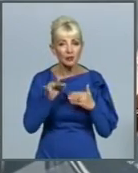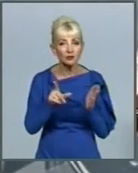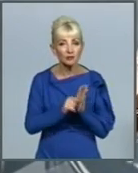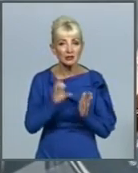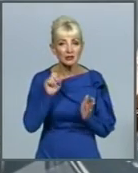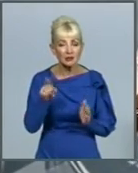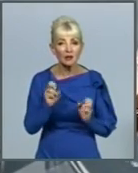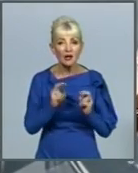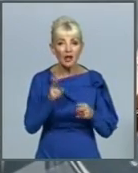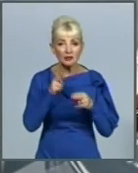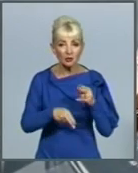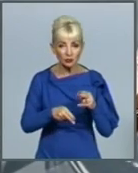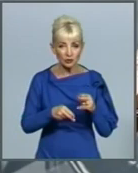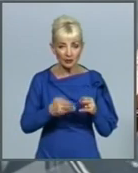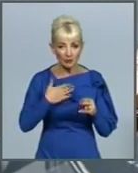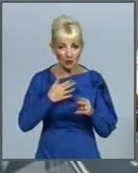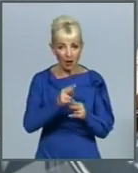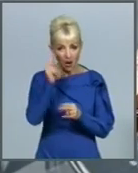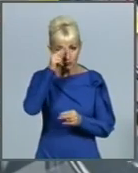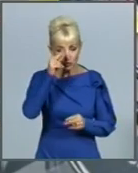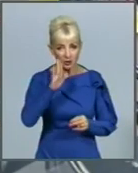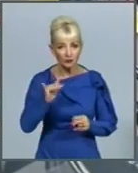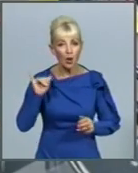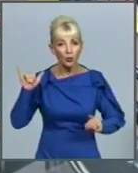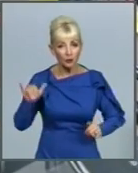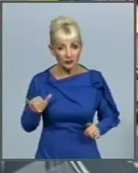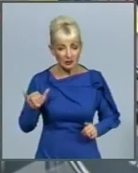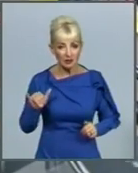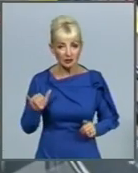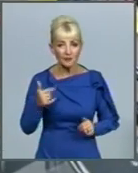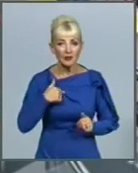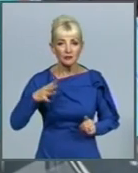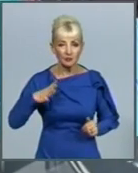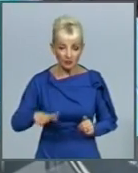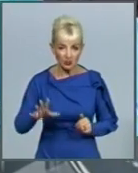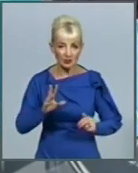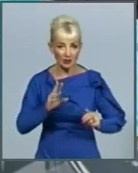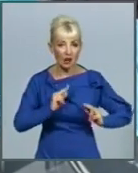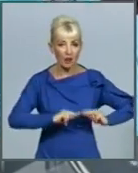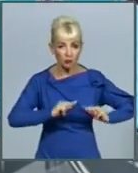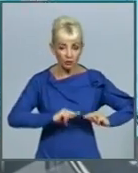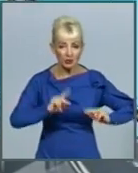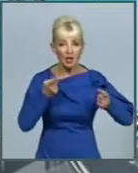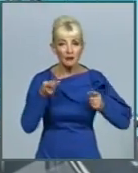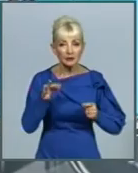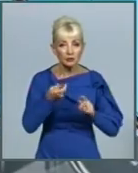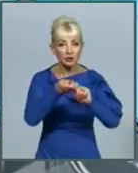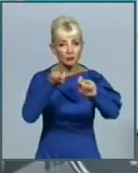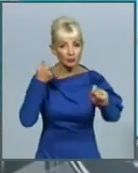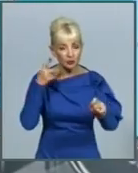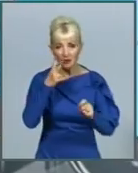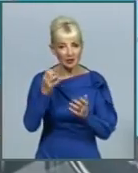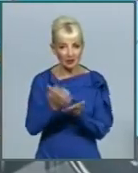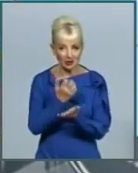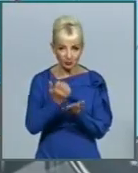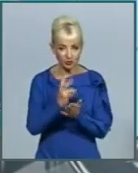как закончится мое обучение в университете, мне придется работать, потому что стрельбу из лука не